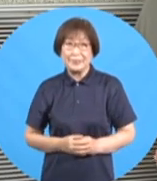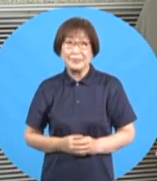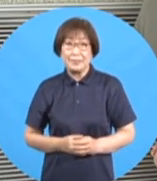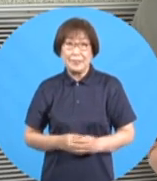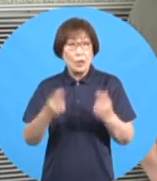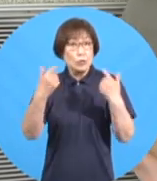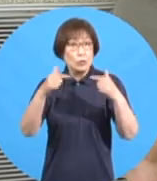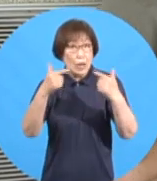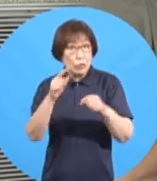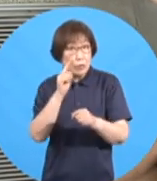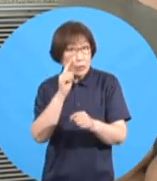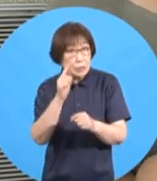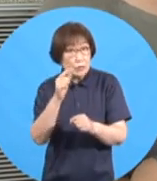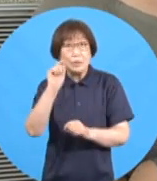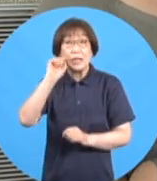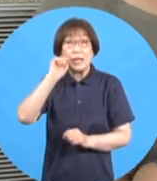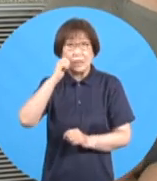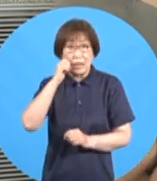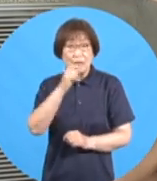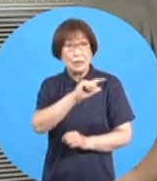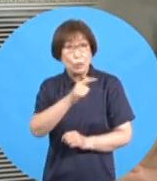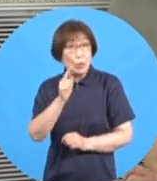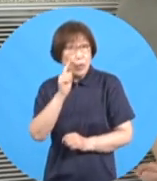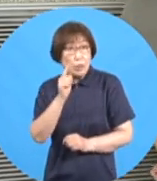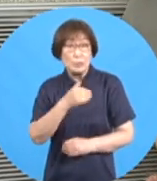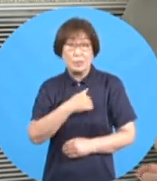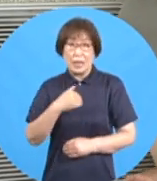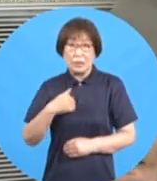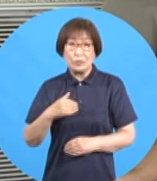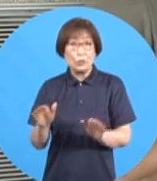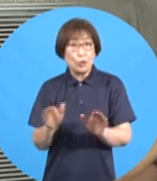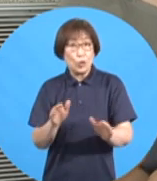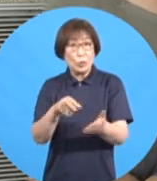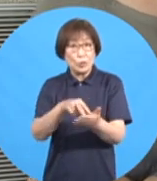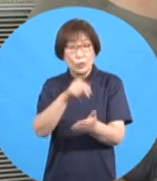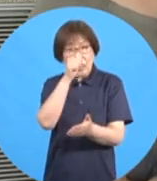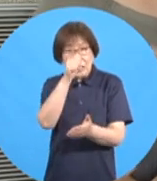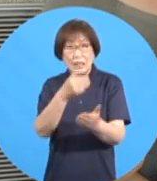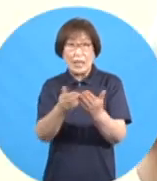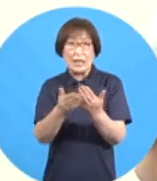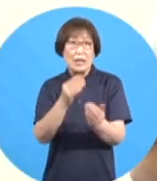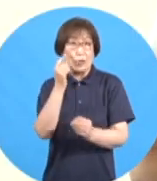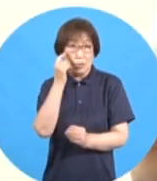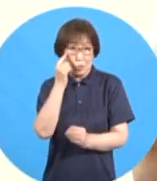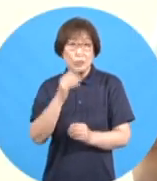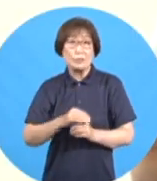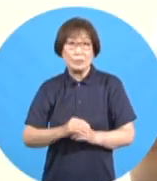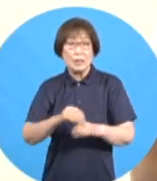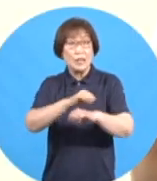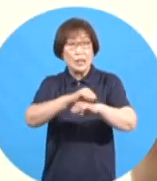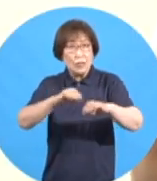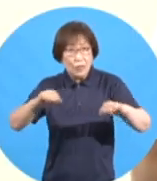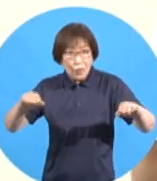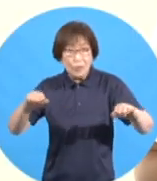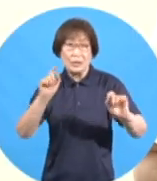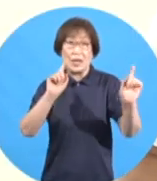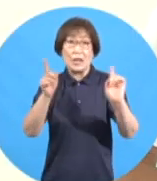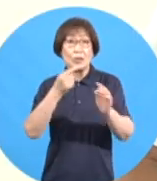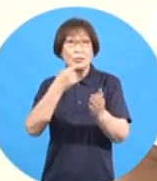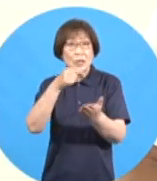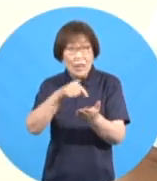普段じゃ見られないものを見られるんで、すごく子どもにとっていい経験かなと思います。 広くて遊びやすくて、